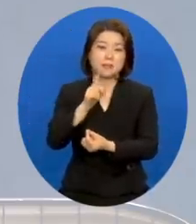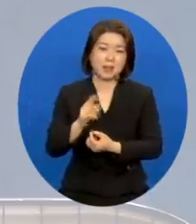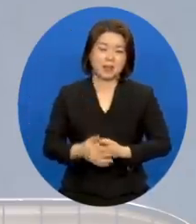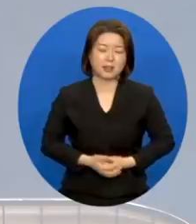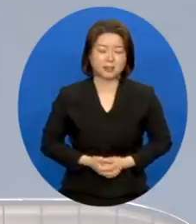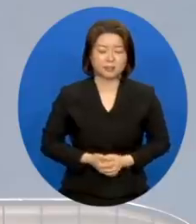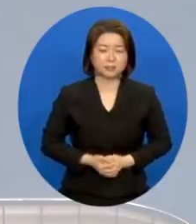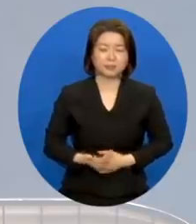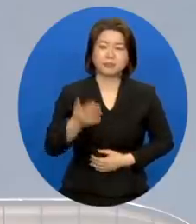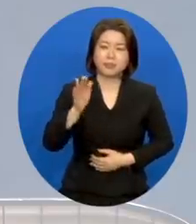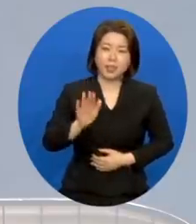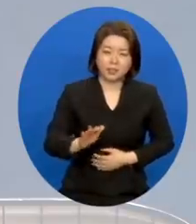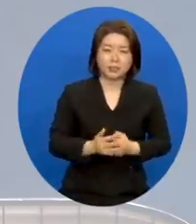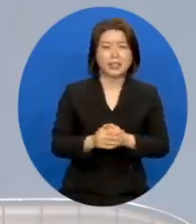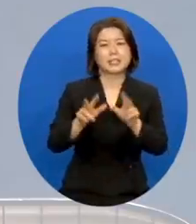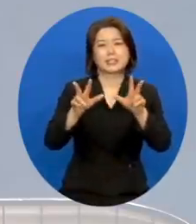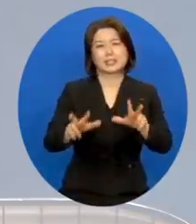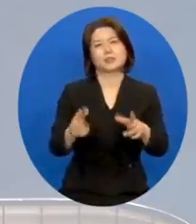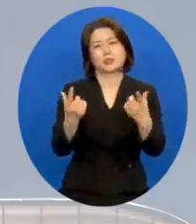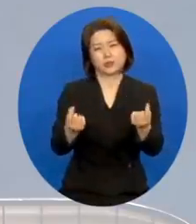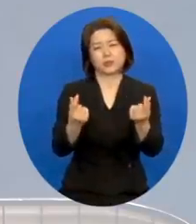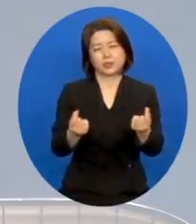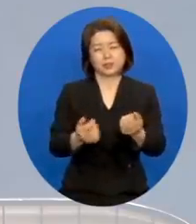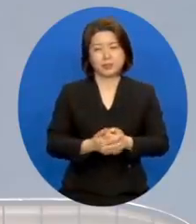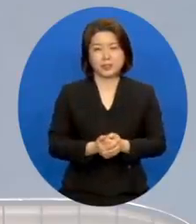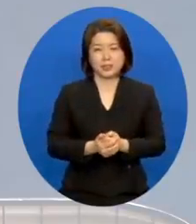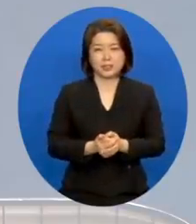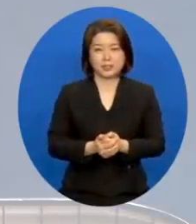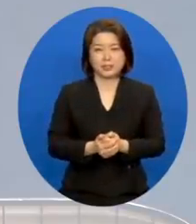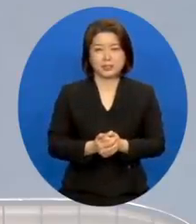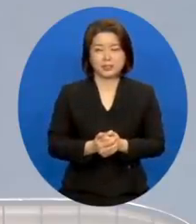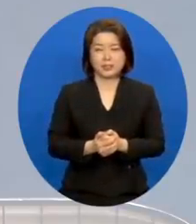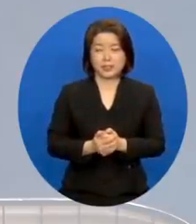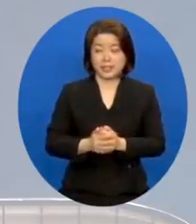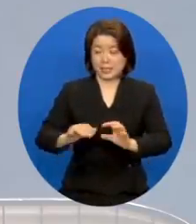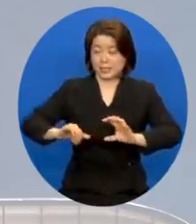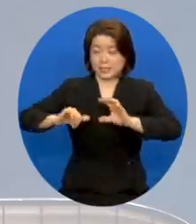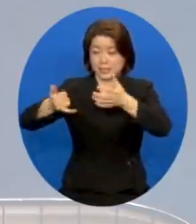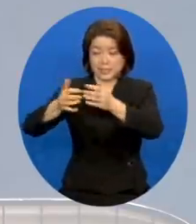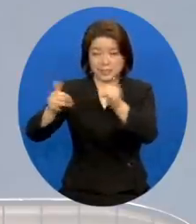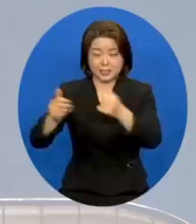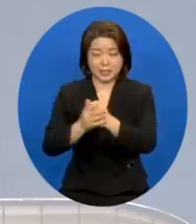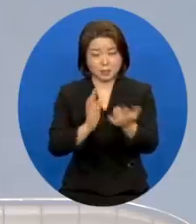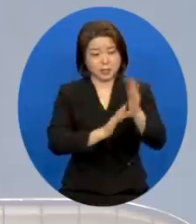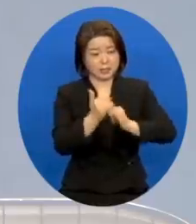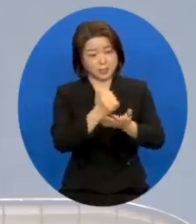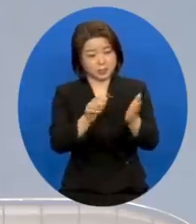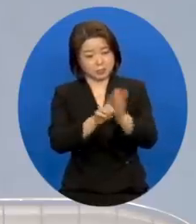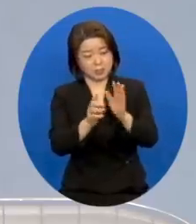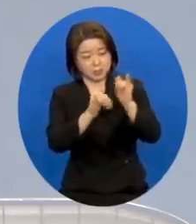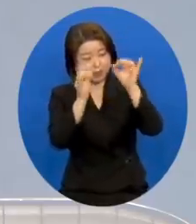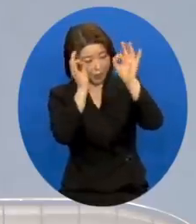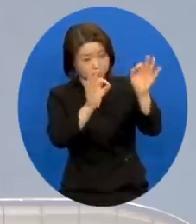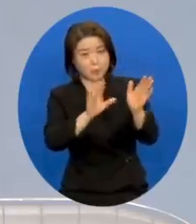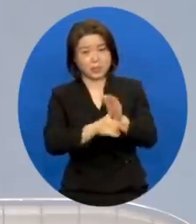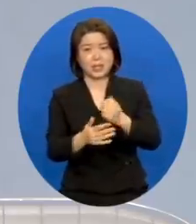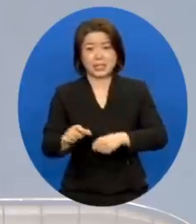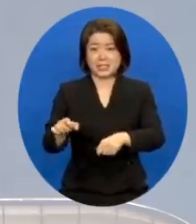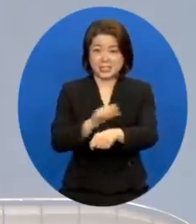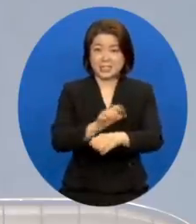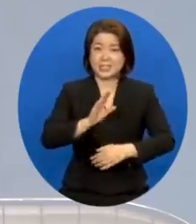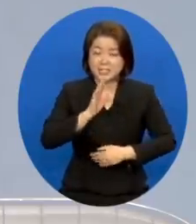그런데 지금도 마찬가지예요 세상 사람들이 예수 믿는 사람 볼 때 특히 진짜